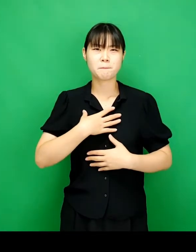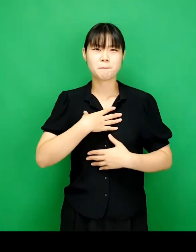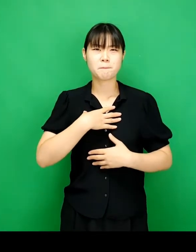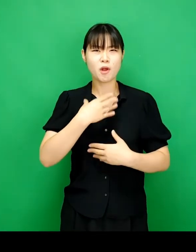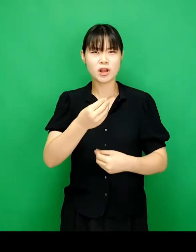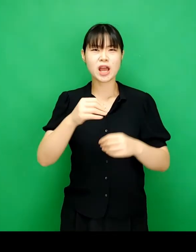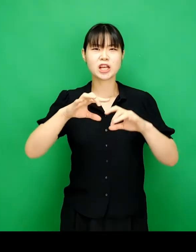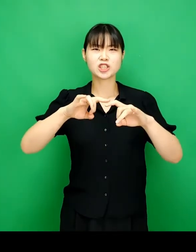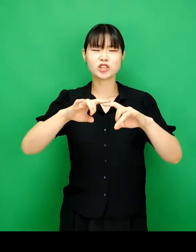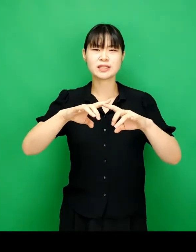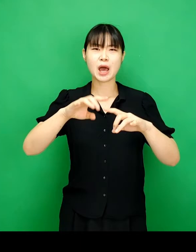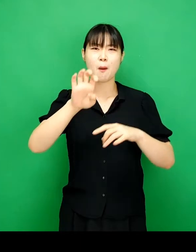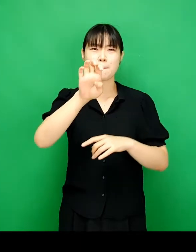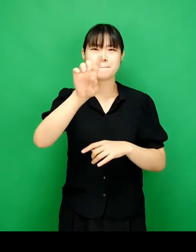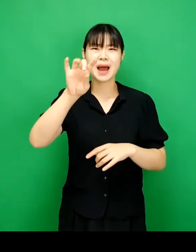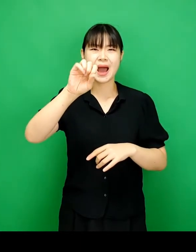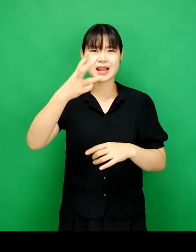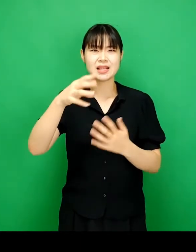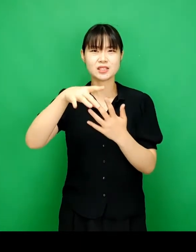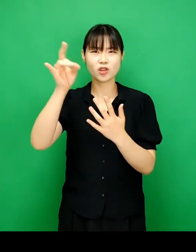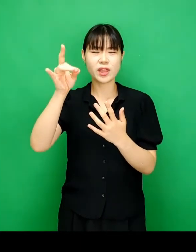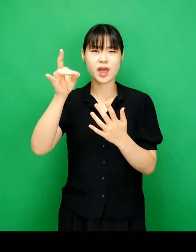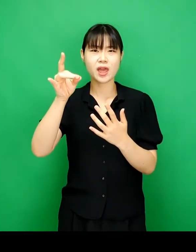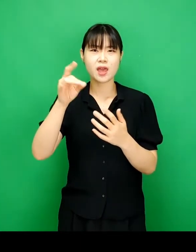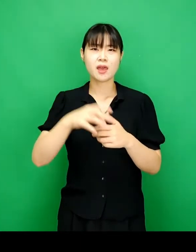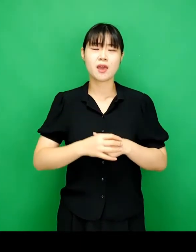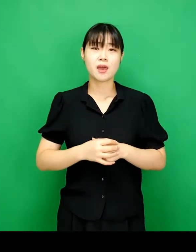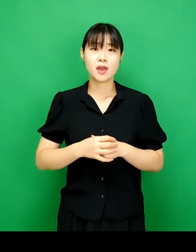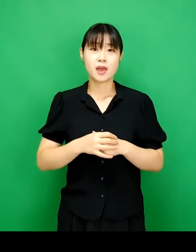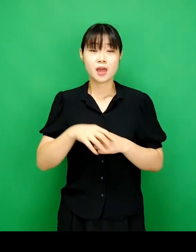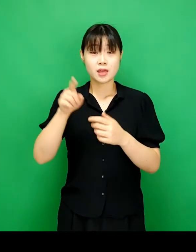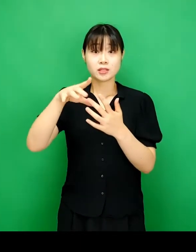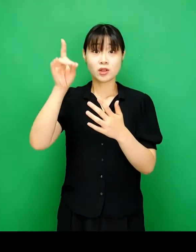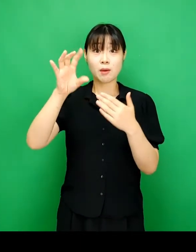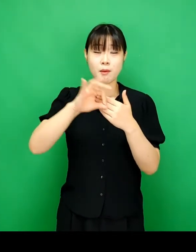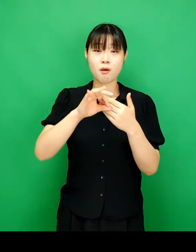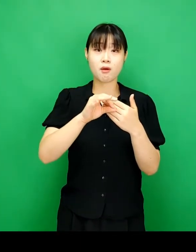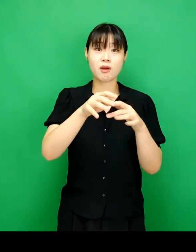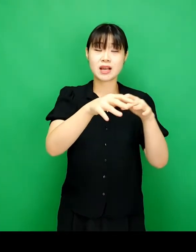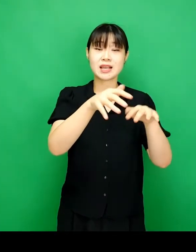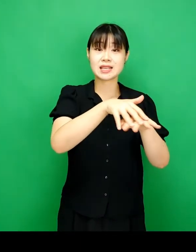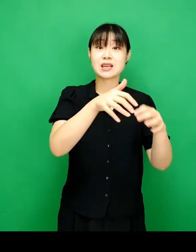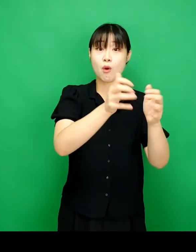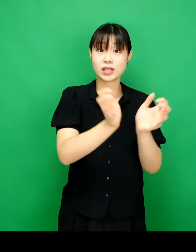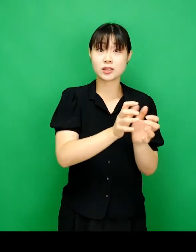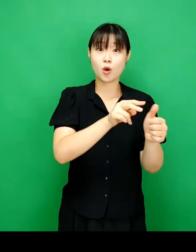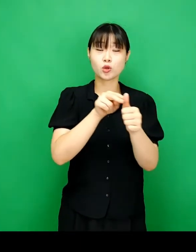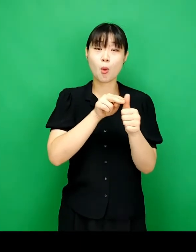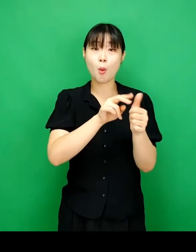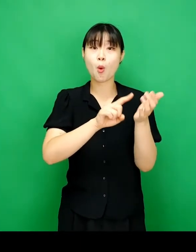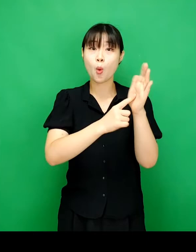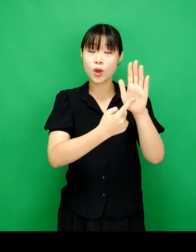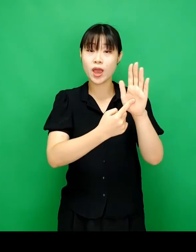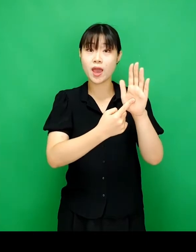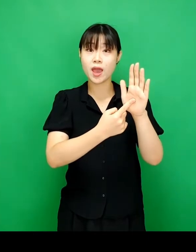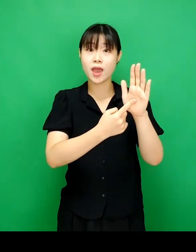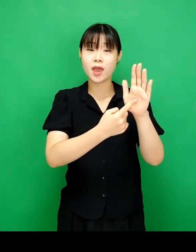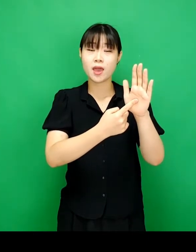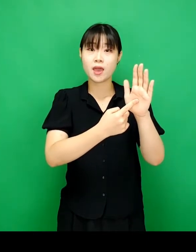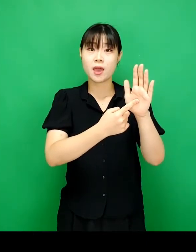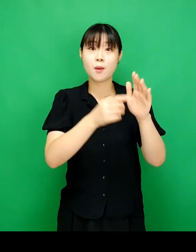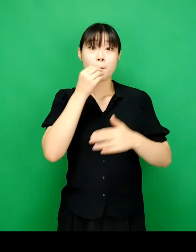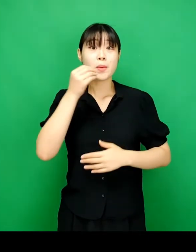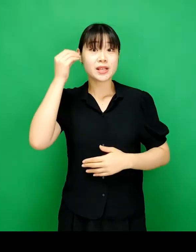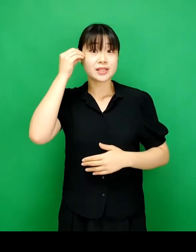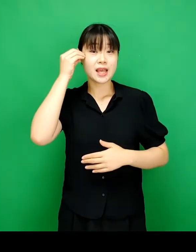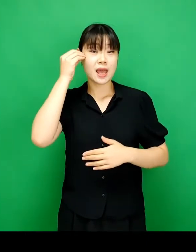대부분 편의상 이중 전자 파일을 선택하는데요. 전자 파일을 선택하면 기관에서 정보공개 포털에